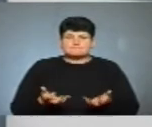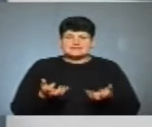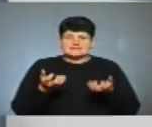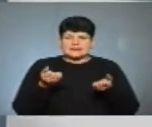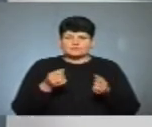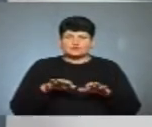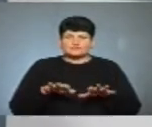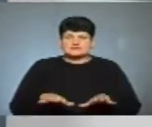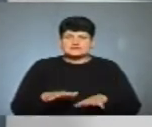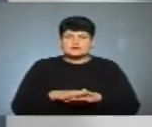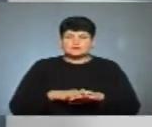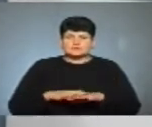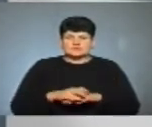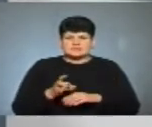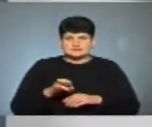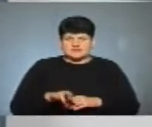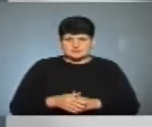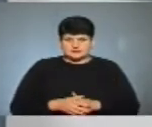від місцевого населення.